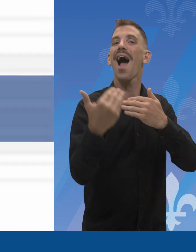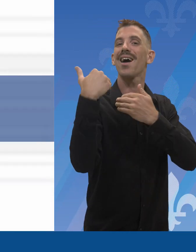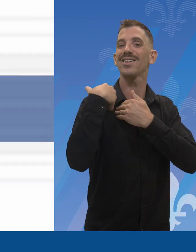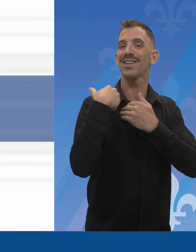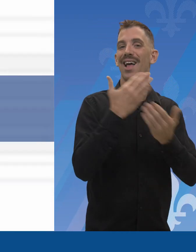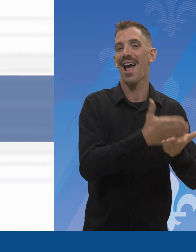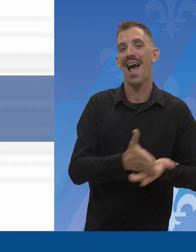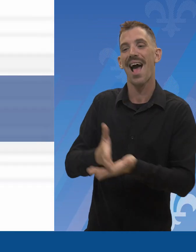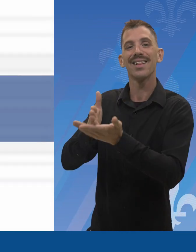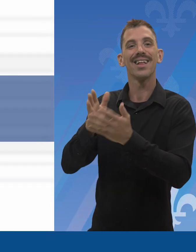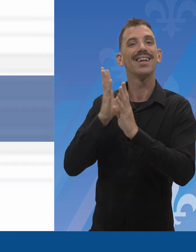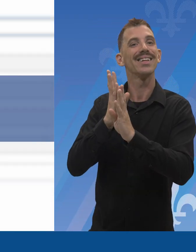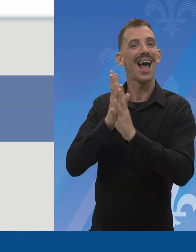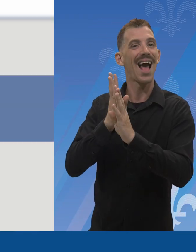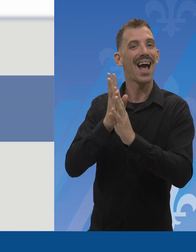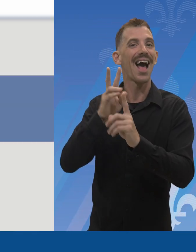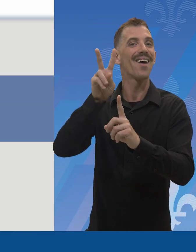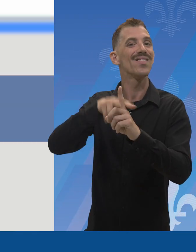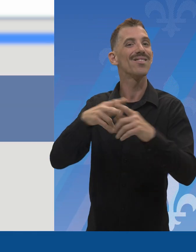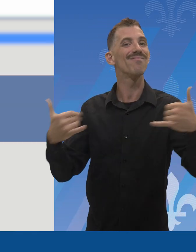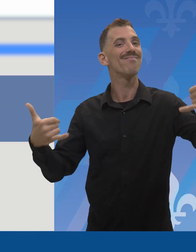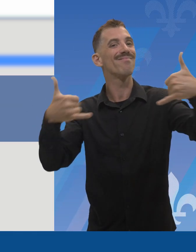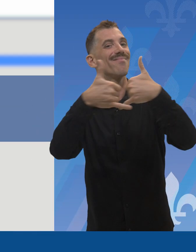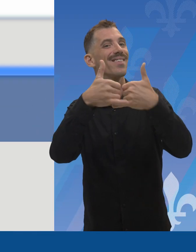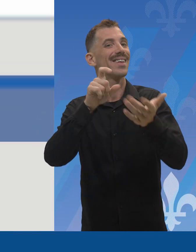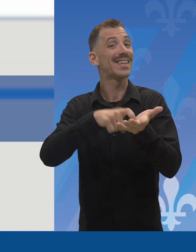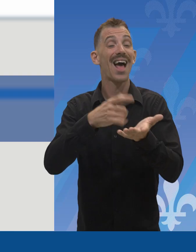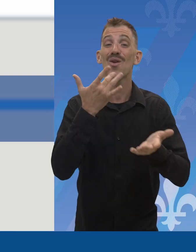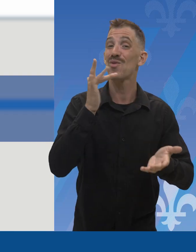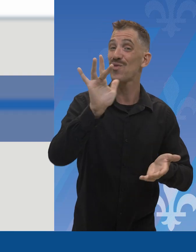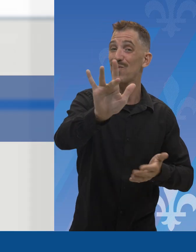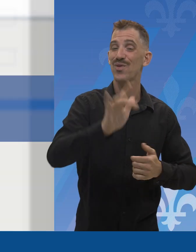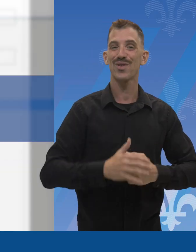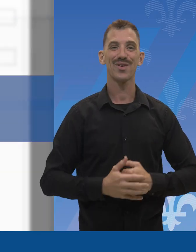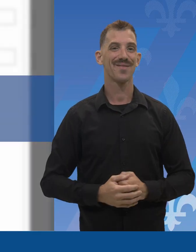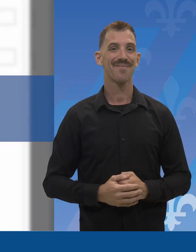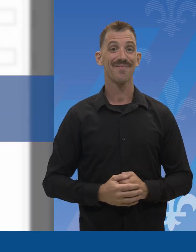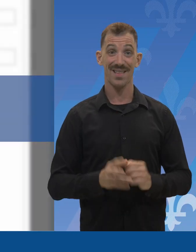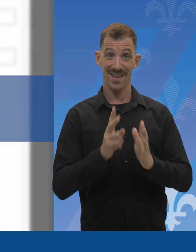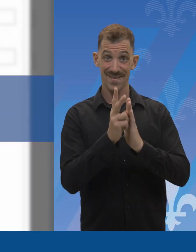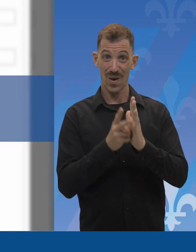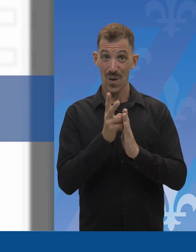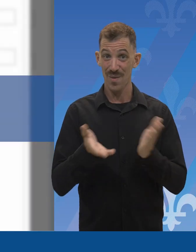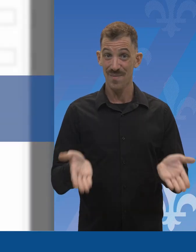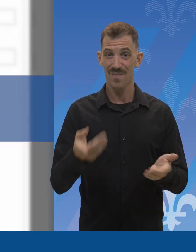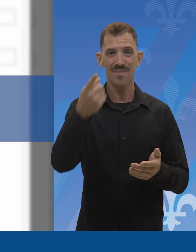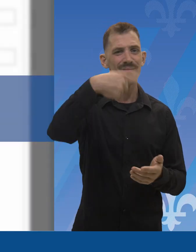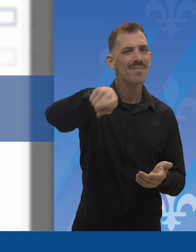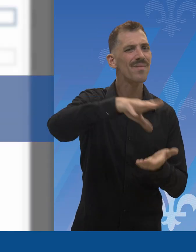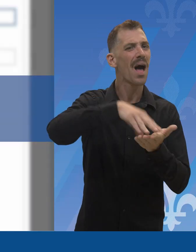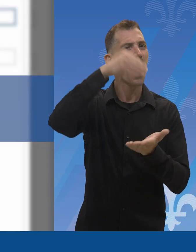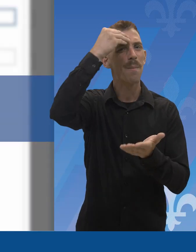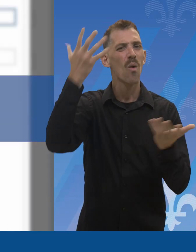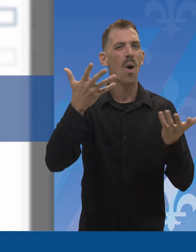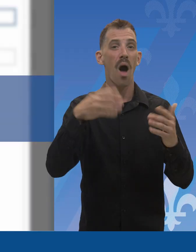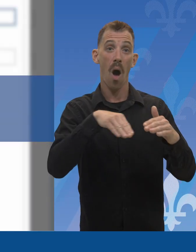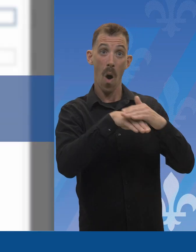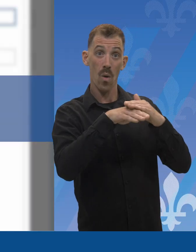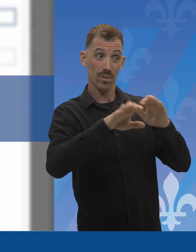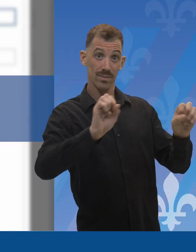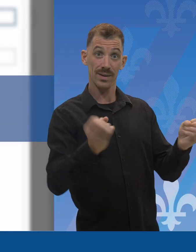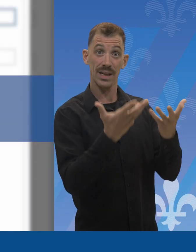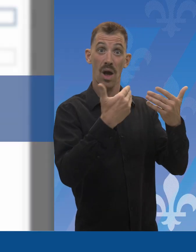rendez-vous téléphonique avec une agente ou un agent d'aide à la clientèle au moment qui vous convient. Dans cette vidéo, vous apprendrez comment créer un